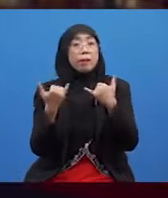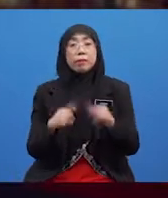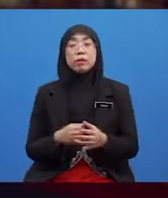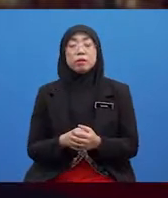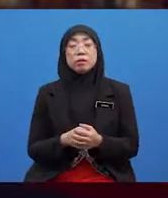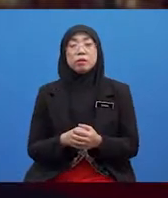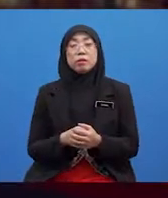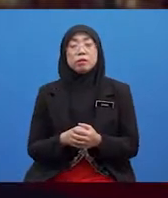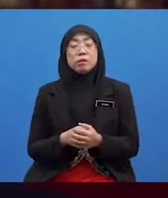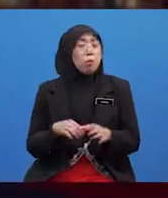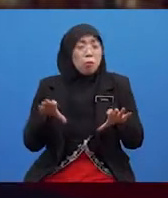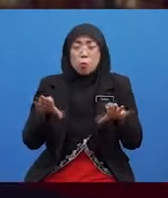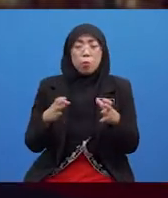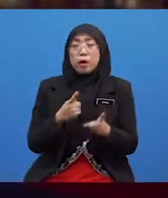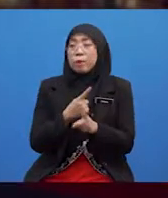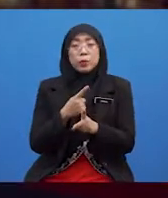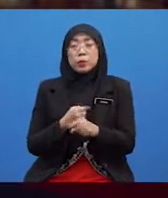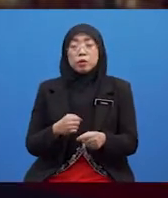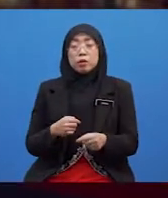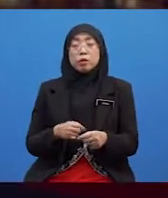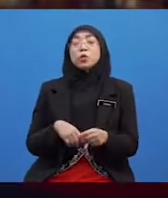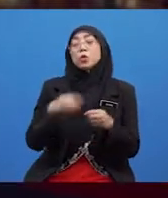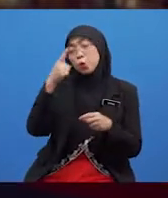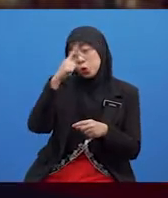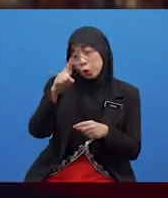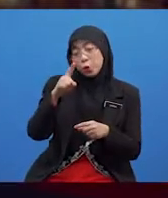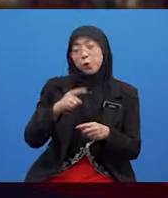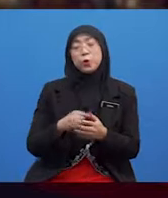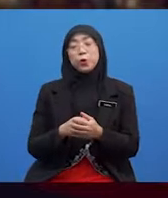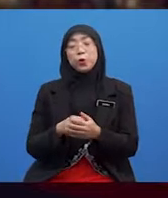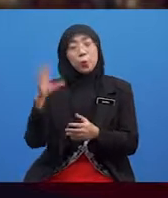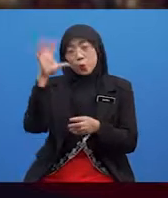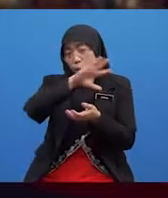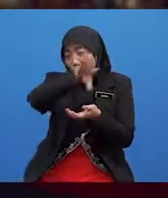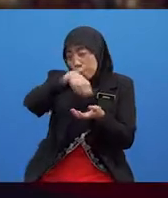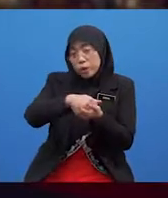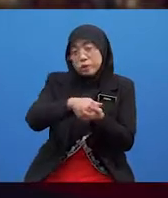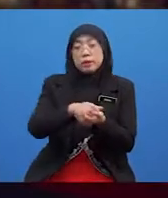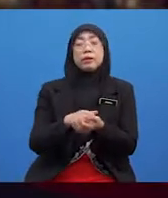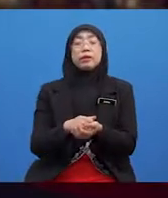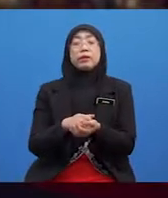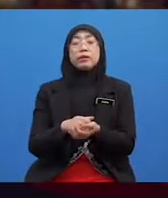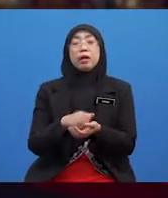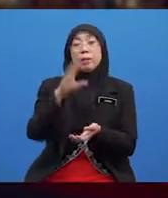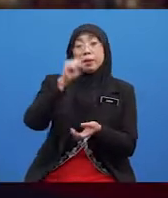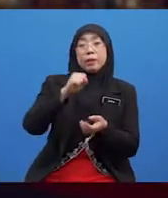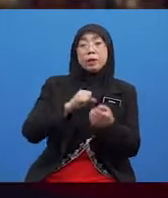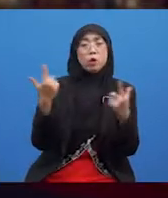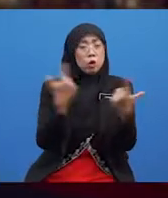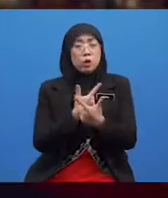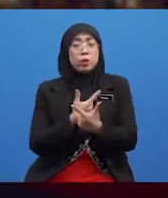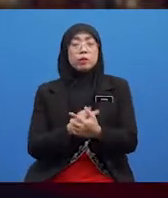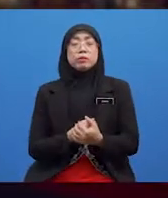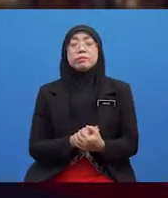akan menggunakan apa saja kemahiran yang ada dalam dirinya untuk menyempurnakan tugasan dalam